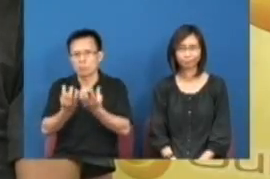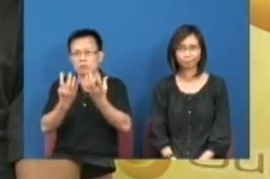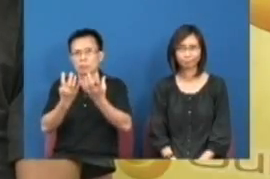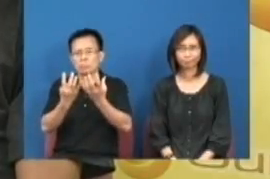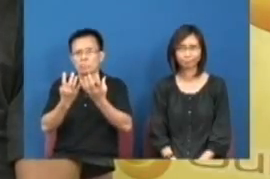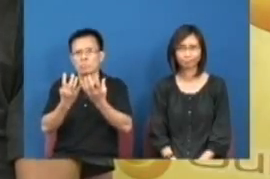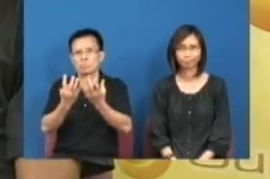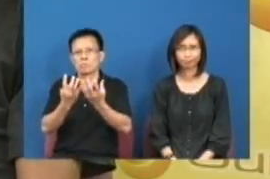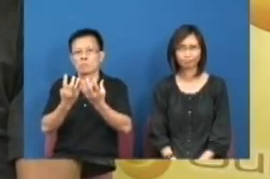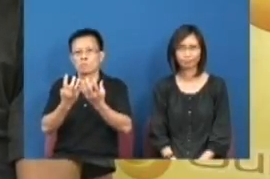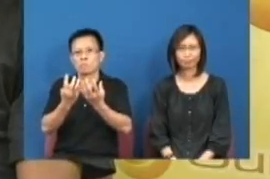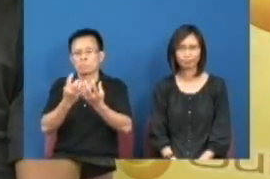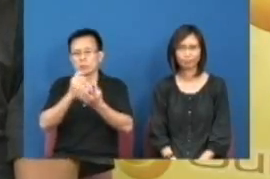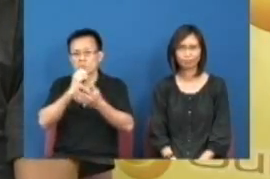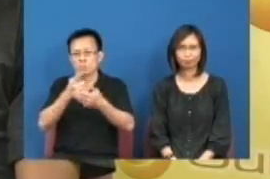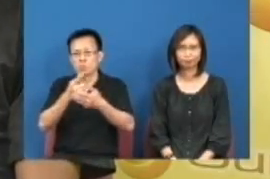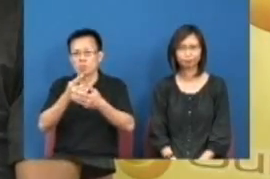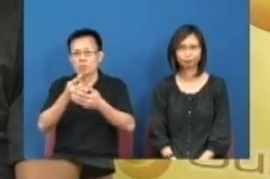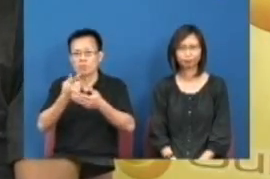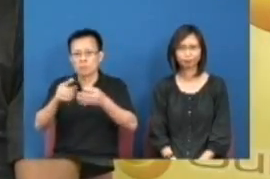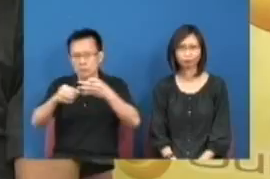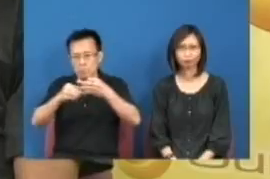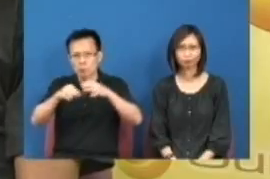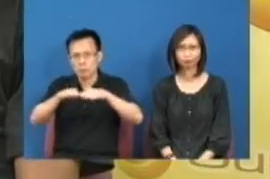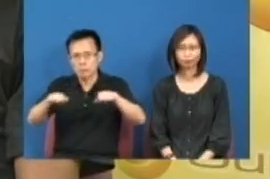一些令習近平很尷尬，或者習近平